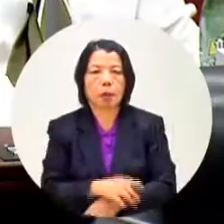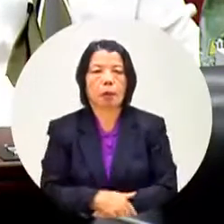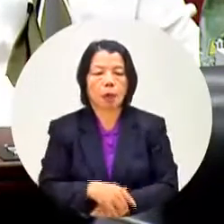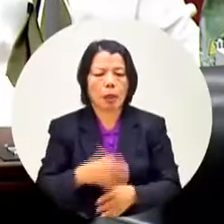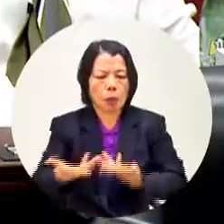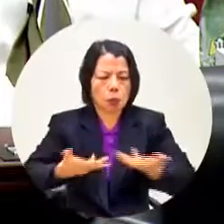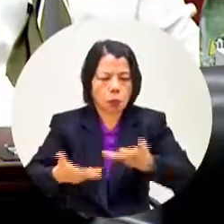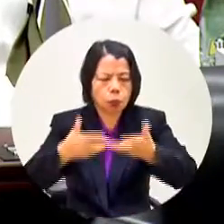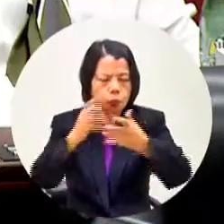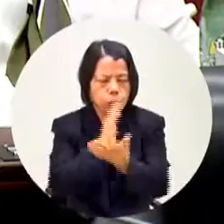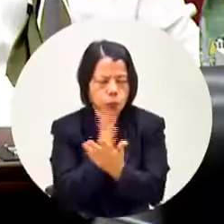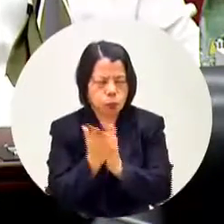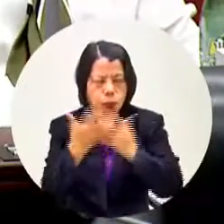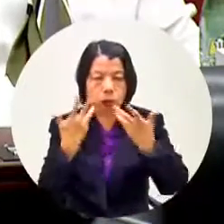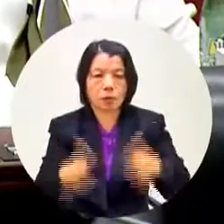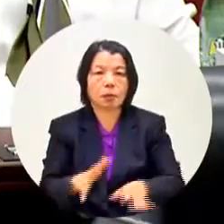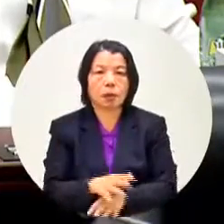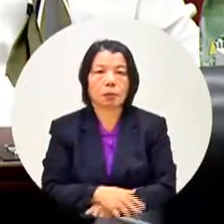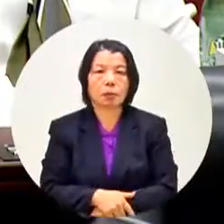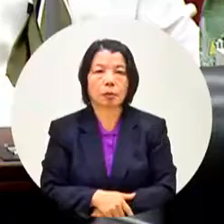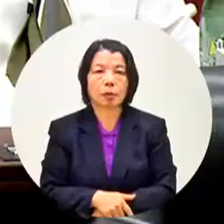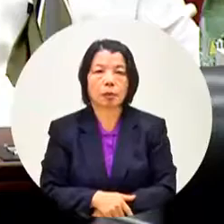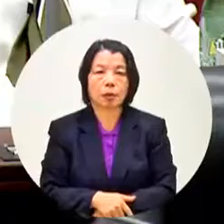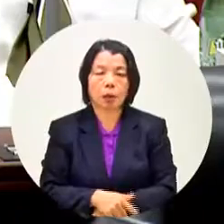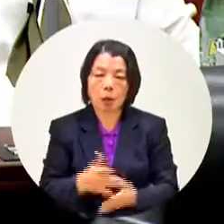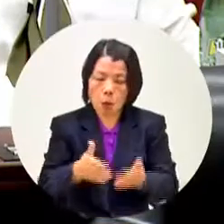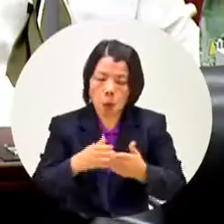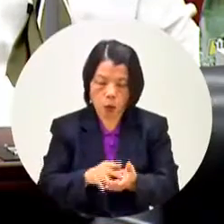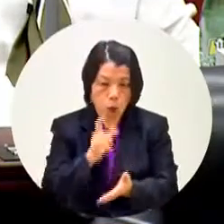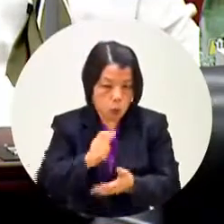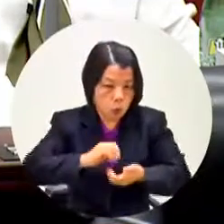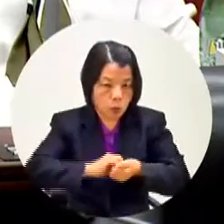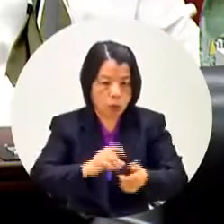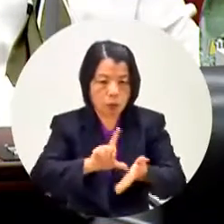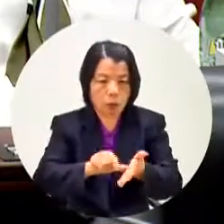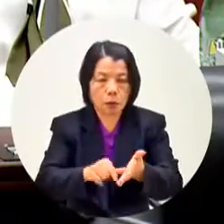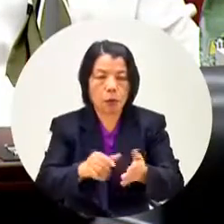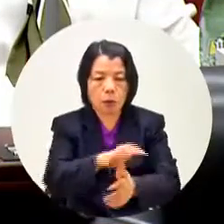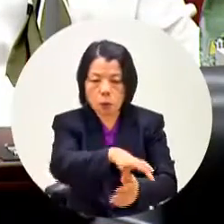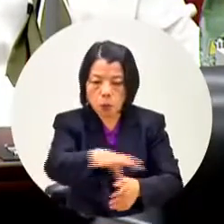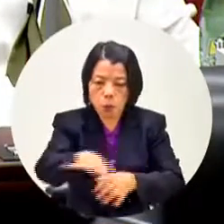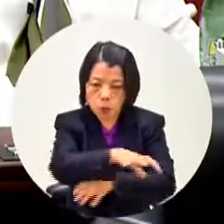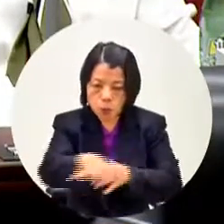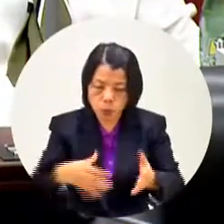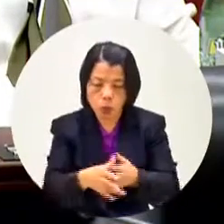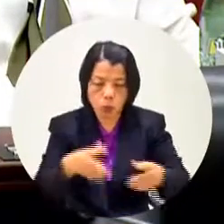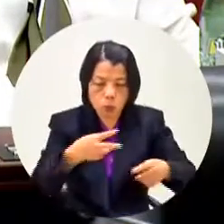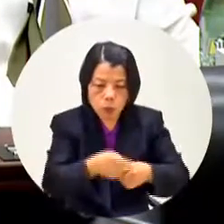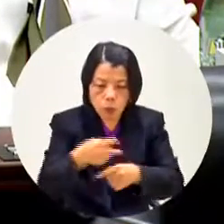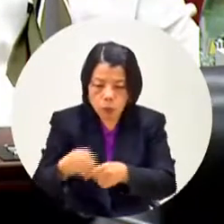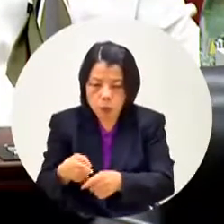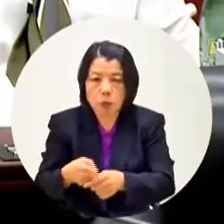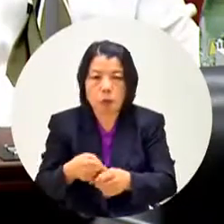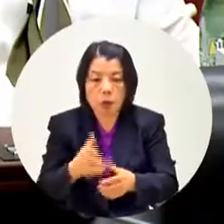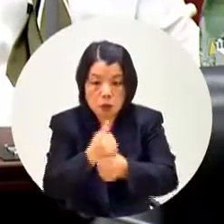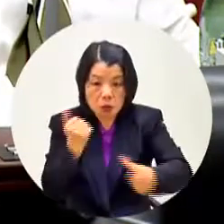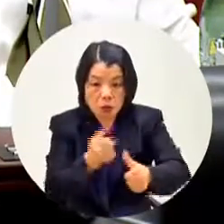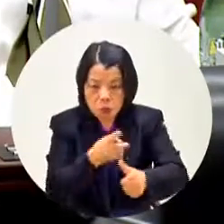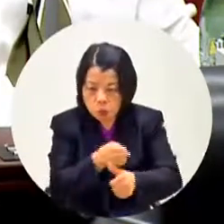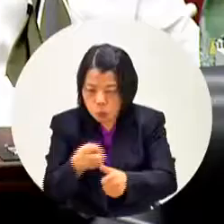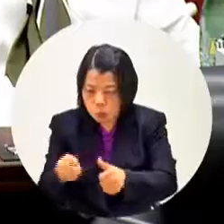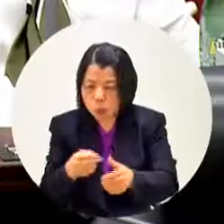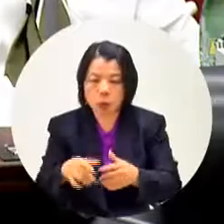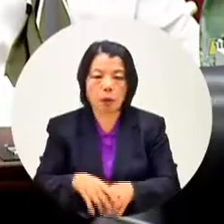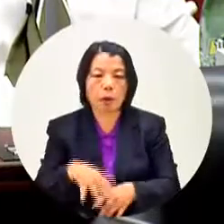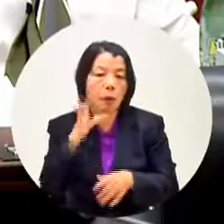些本席每一年定期在选区，我跟我们的陆议长、陆副议长，也是同一个选区，长期在我们冈山地